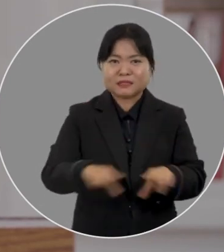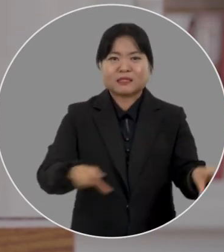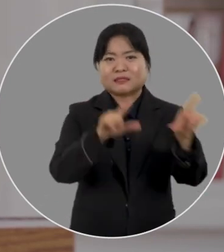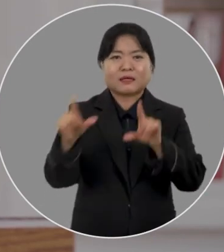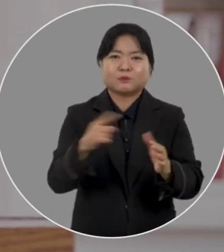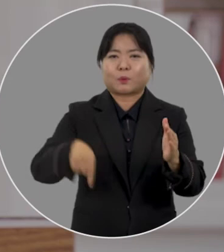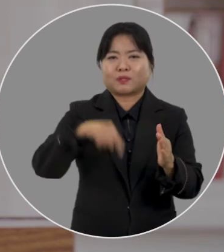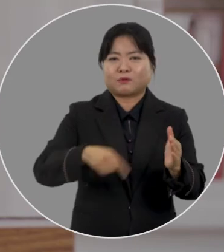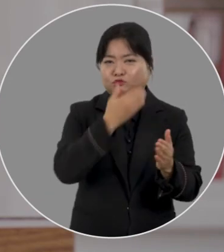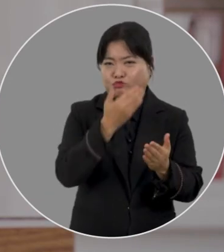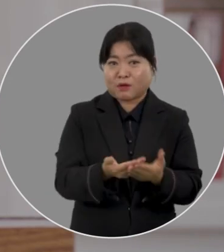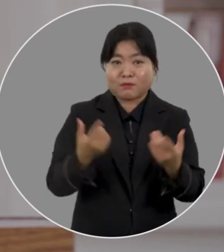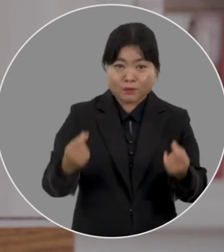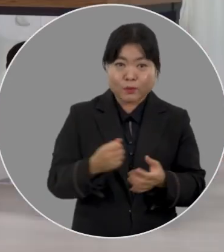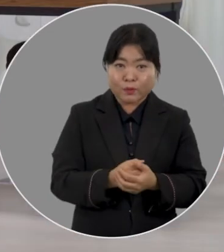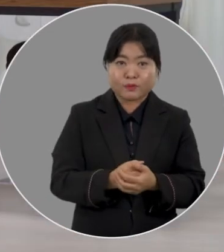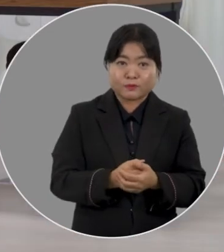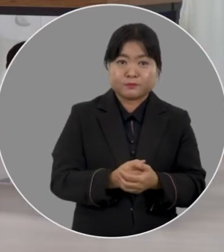굉장히 이제 중요한 것 같고요.